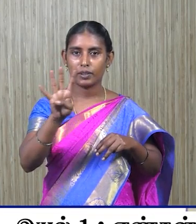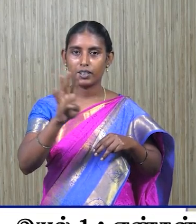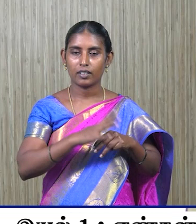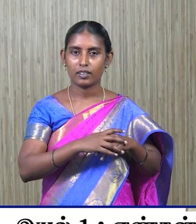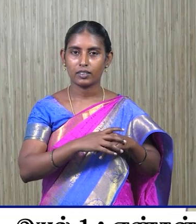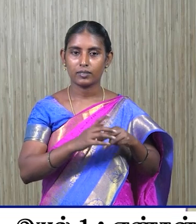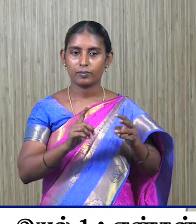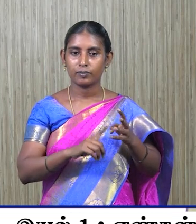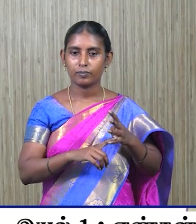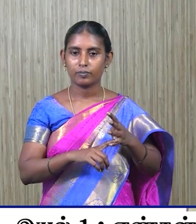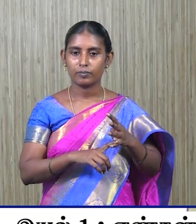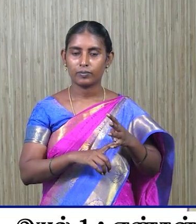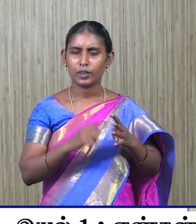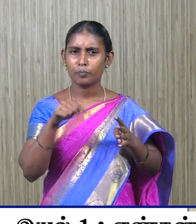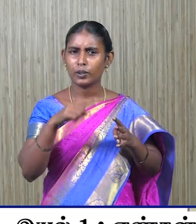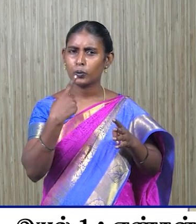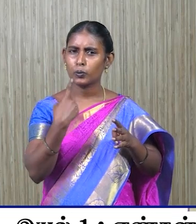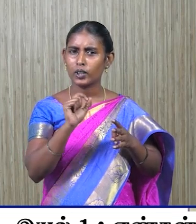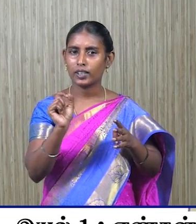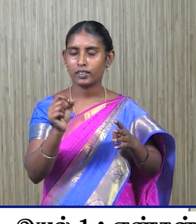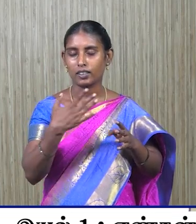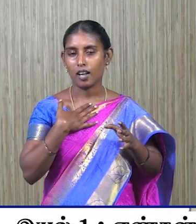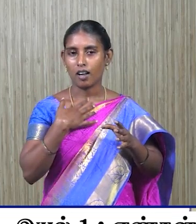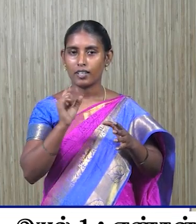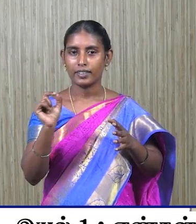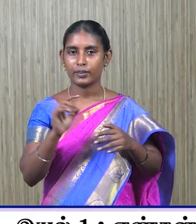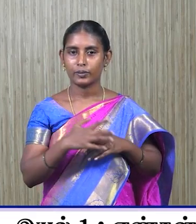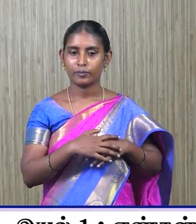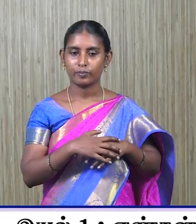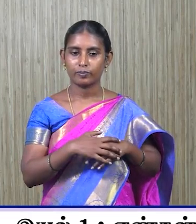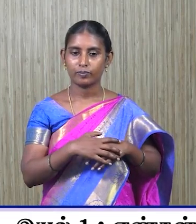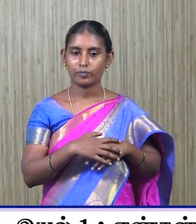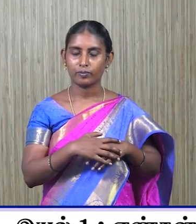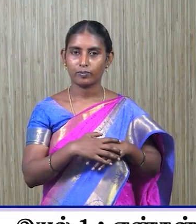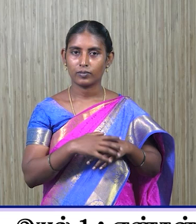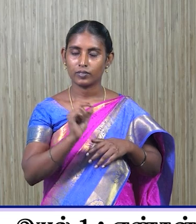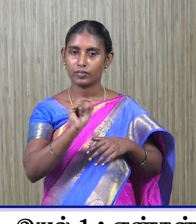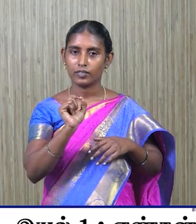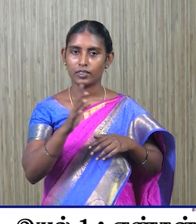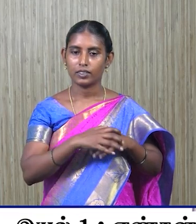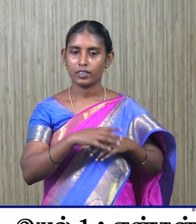54. இப்பொழுது யார் எழுத வேண்டும் என்னை? நான் எழுத வேண்டும். நான் ஒரு எண்ணை எழுதிக்